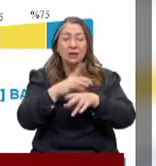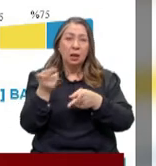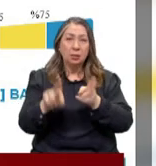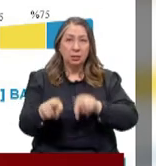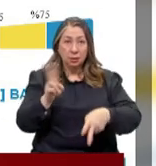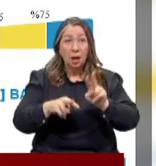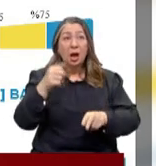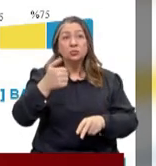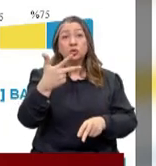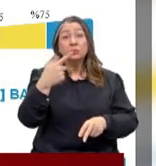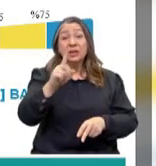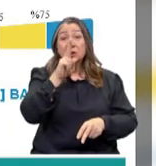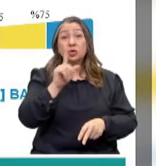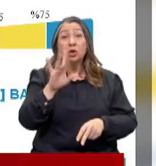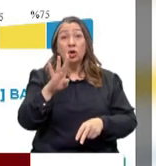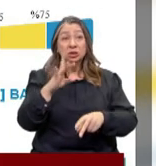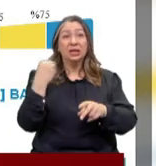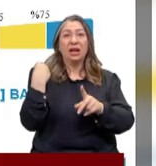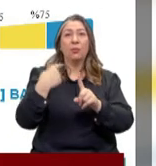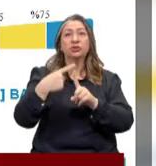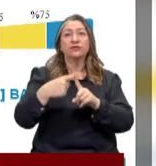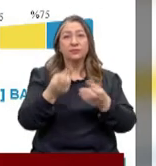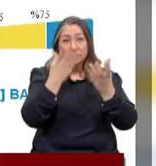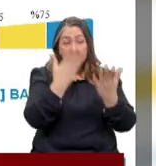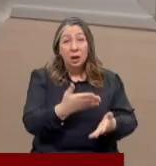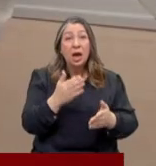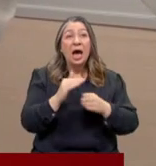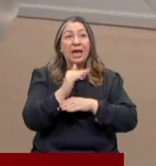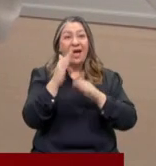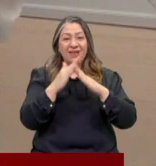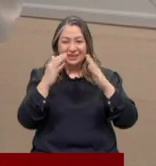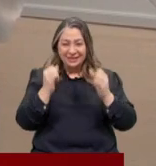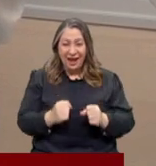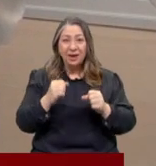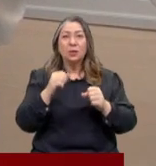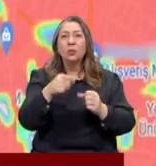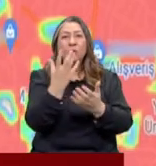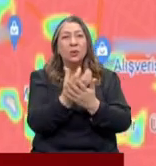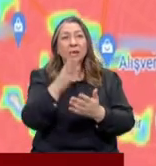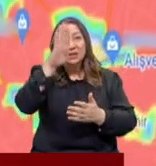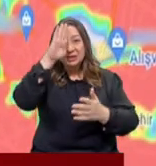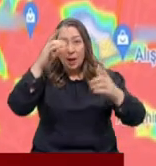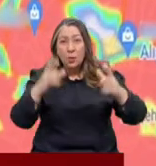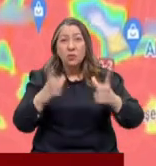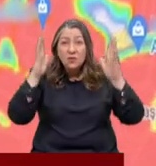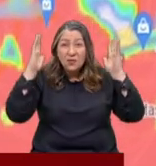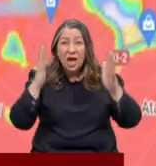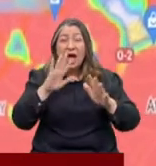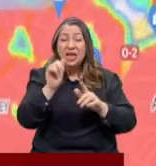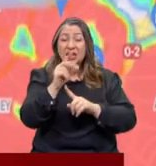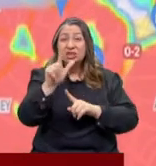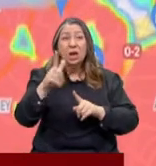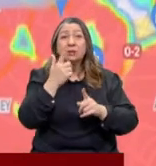yitirdi. 63.214 yeni vaka var. Hayat Eve Sağır uygulamasında İstanbul'daki vaka yoğunluğu her